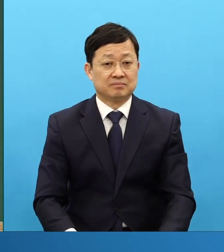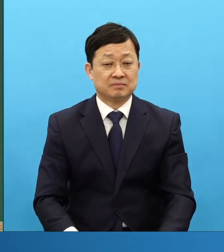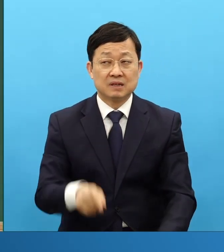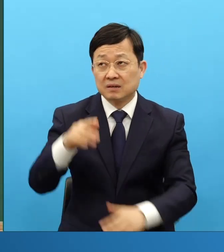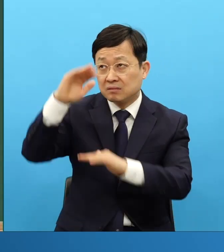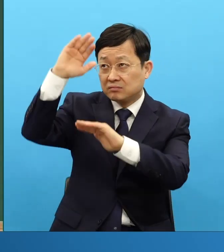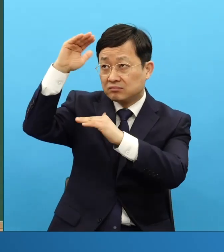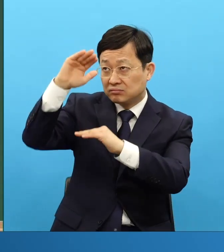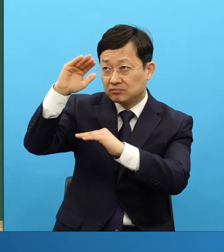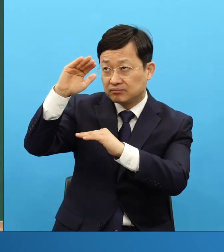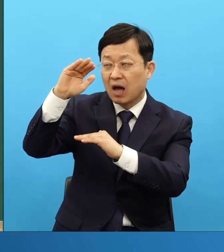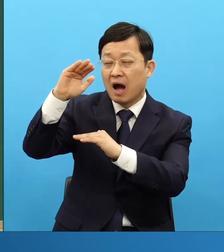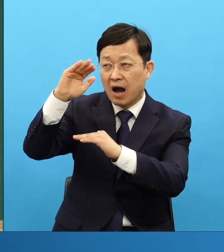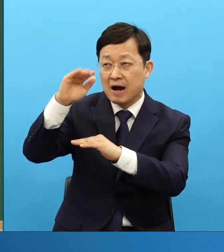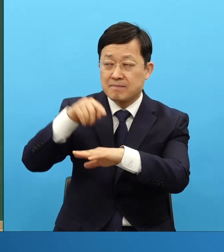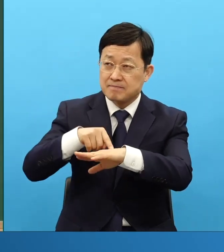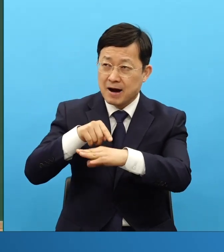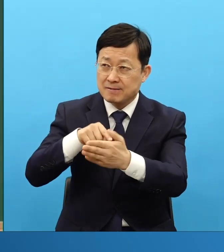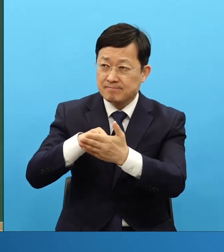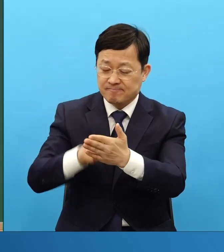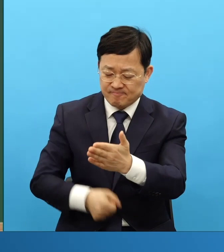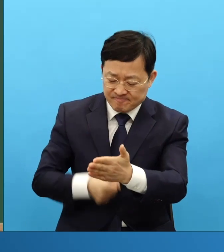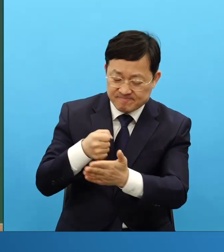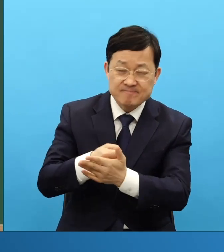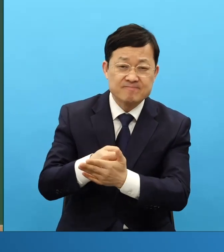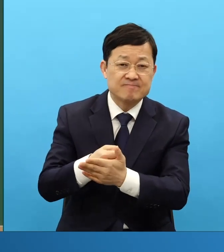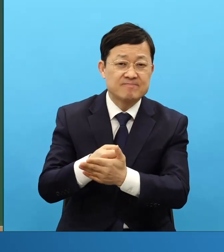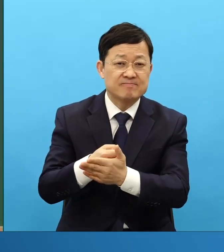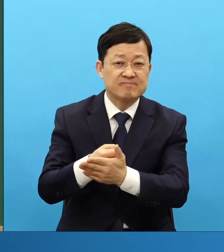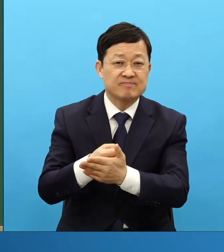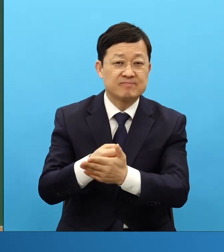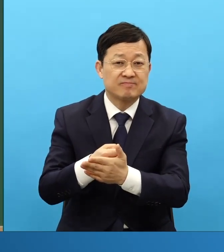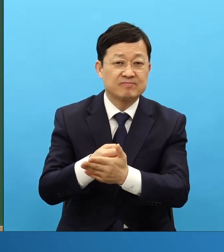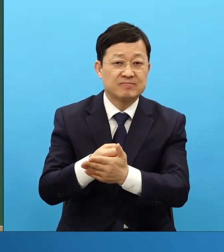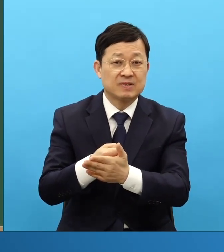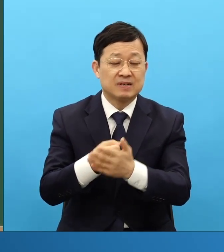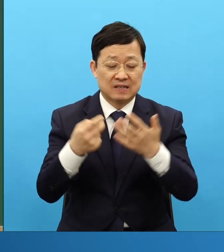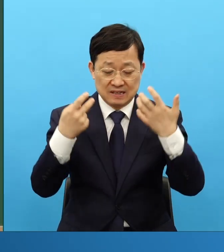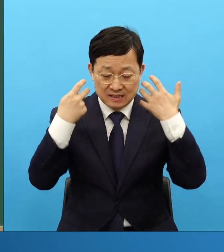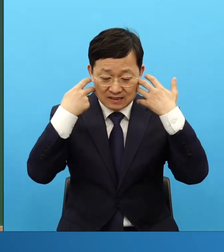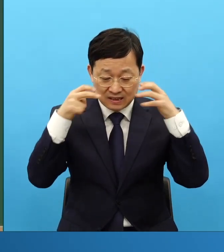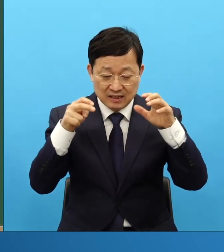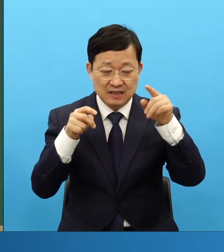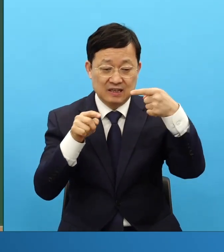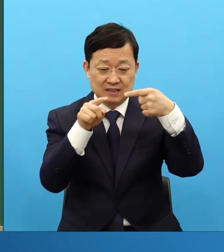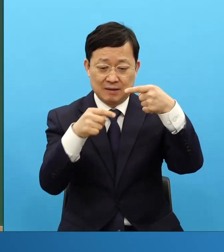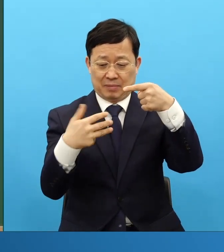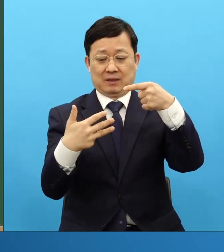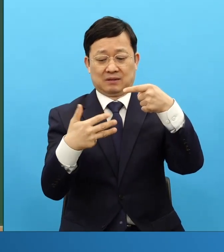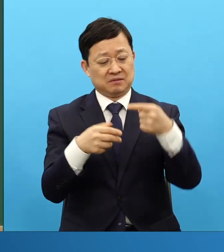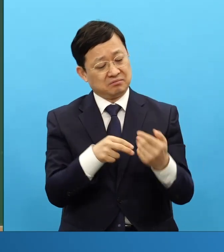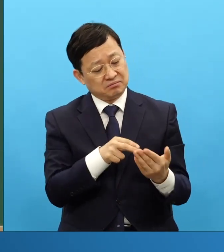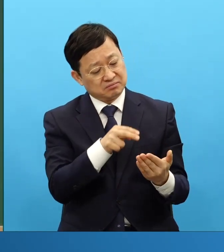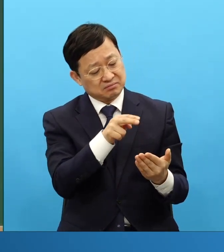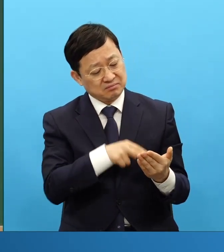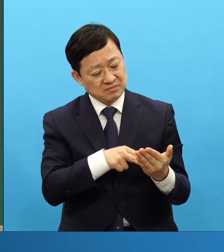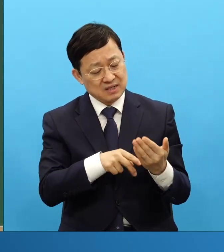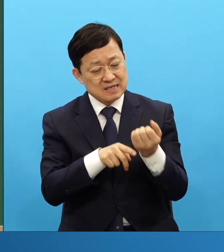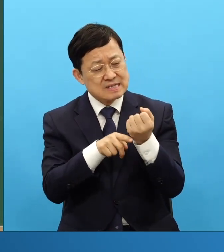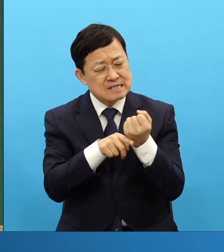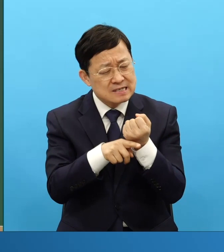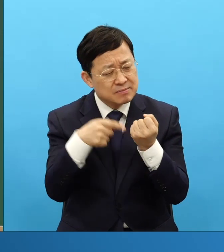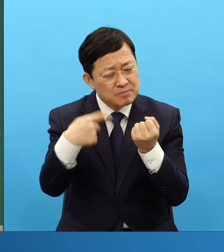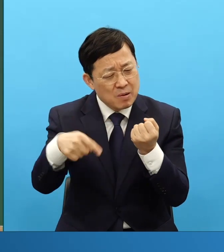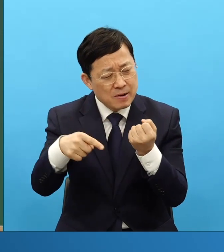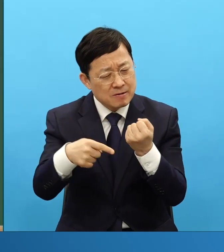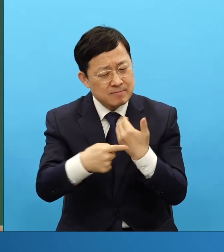정한 겁니다. Knowing this, they resolved in their hearts. 다니엘 1장 8절 9절에 보니까 뜻을 정했어요. If you look at Daniel chapter 1, verse